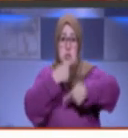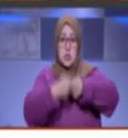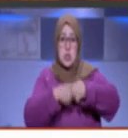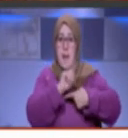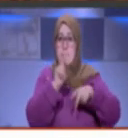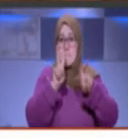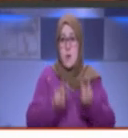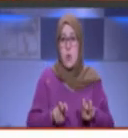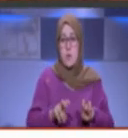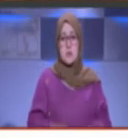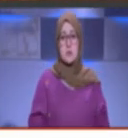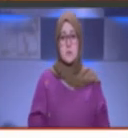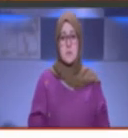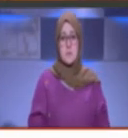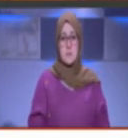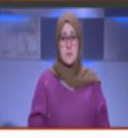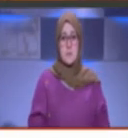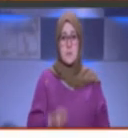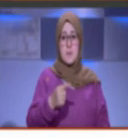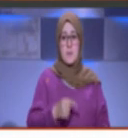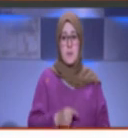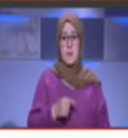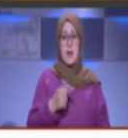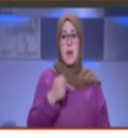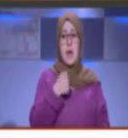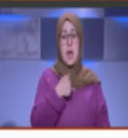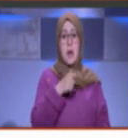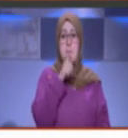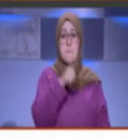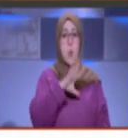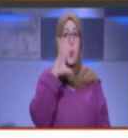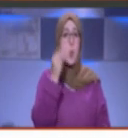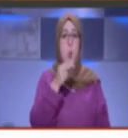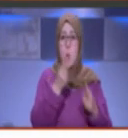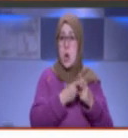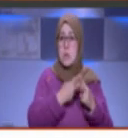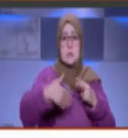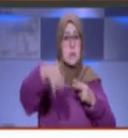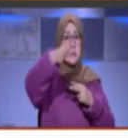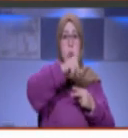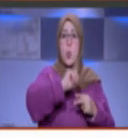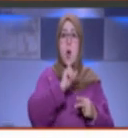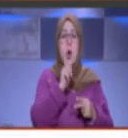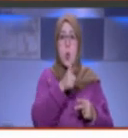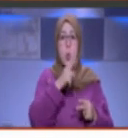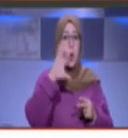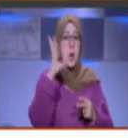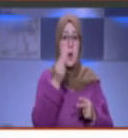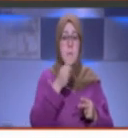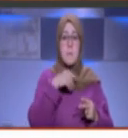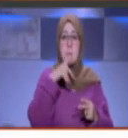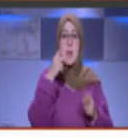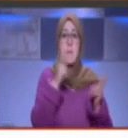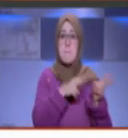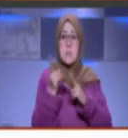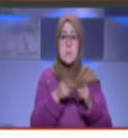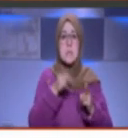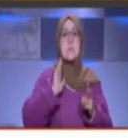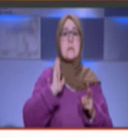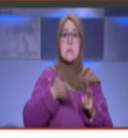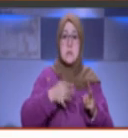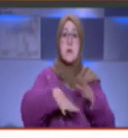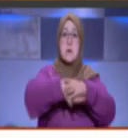المبادرة دون تردد. وأنا بناشد كل الناس وكل المصانع اللي تقدر تعمل الكلام ده